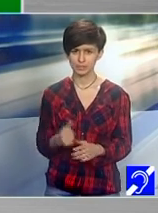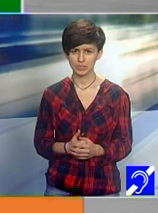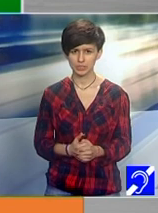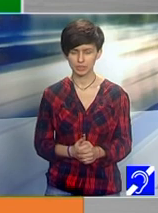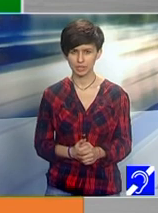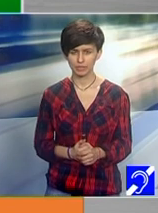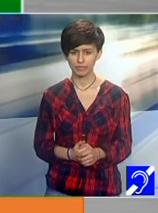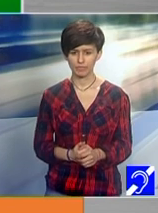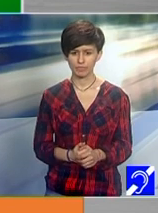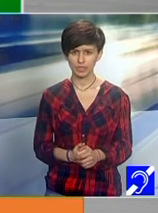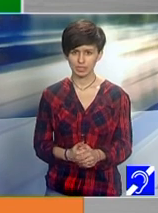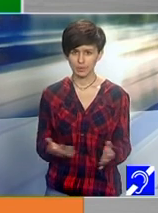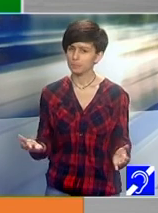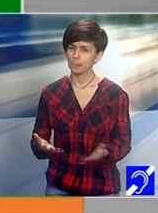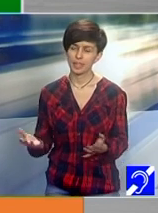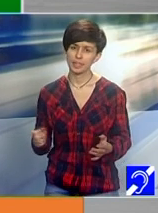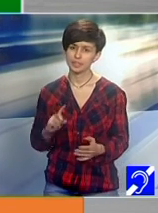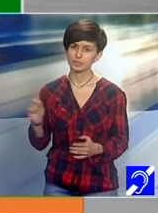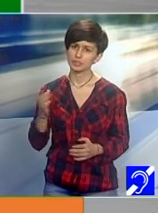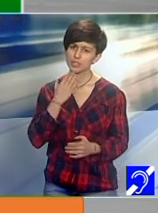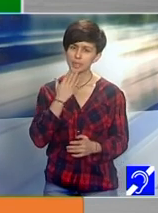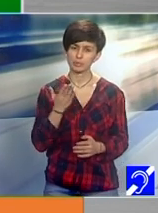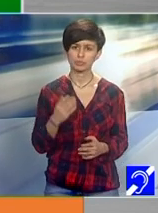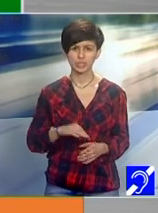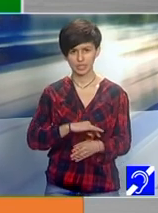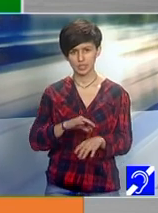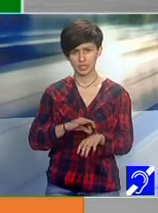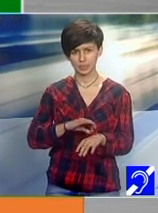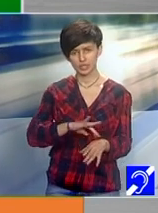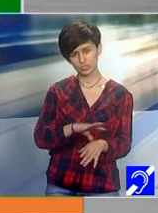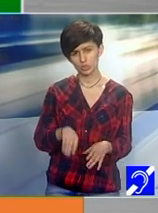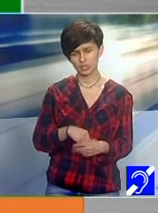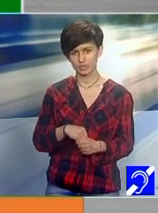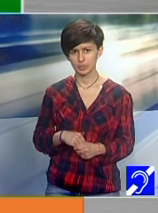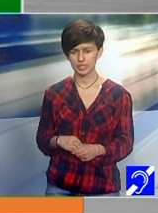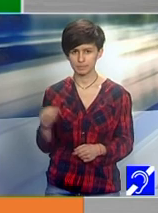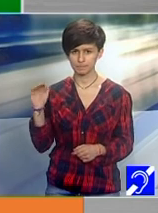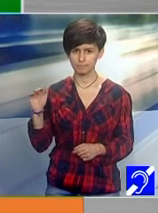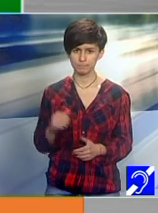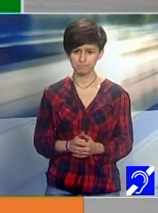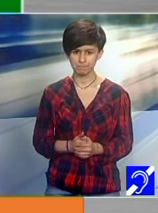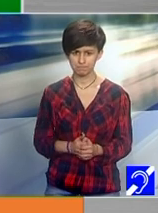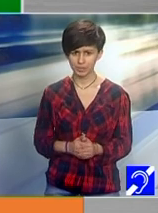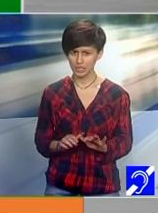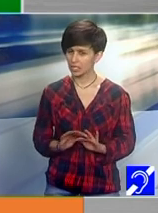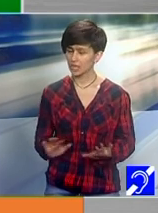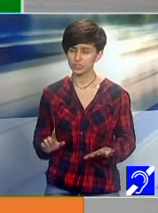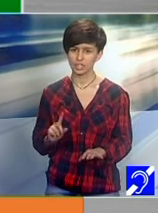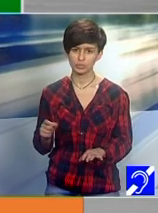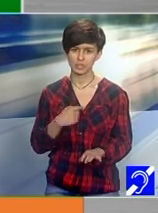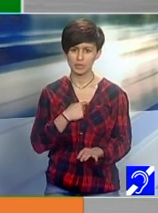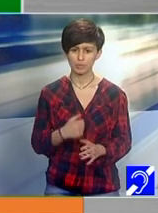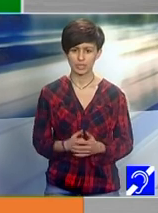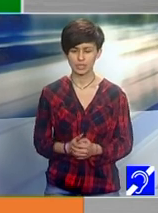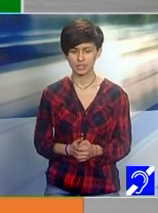mei din platou! Care sunt nemulțumirile medicilor de familie? Așa nu se mai poate. Acesta este SOS-ul